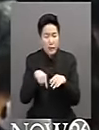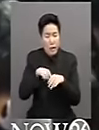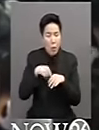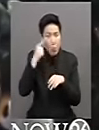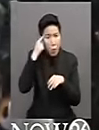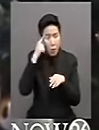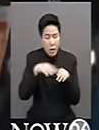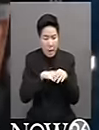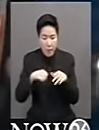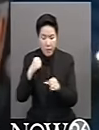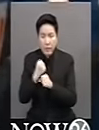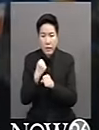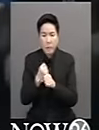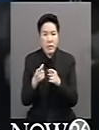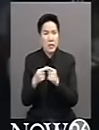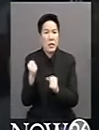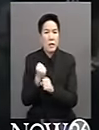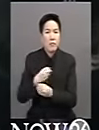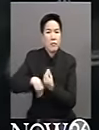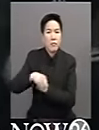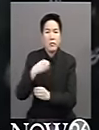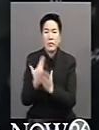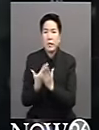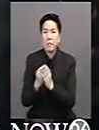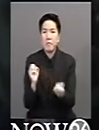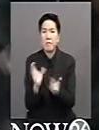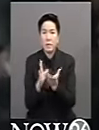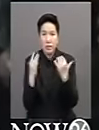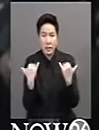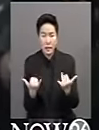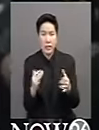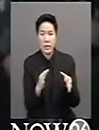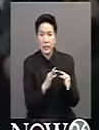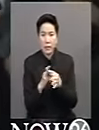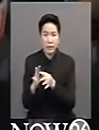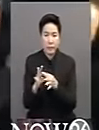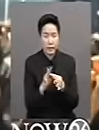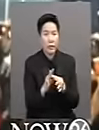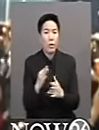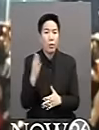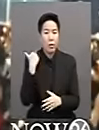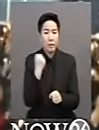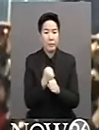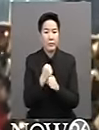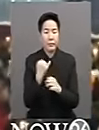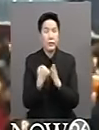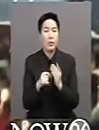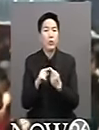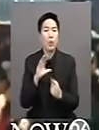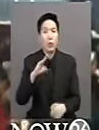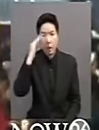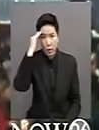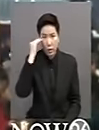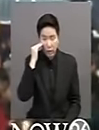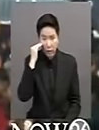ในเอาไปทำเรื่องของธุรกรรมทางการเงินต่างๆแล้วก็มีส่วนเกี่ยวข้องกับคดีความต่างๆที่เกาหลีใต้ฮะเ